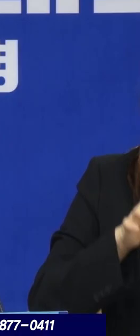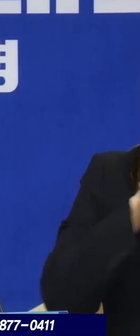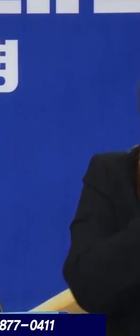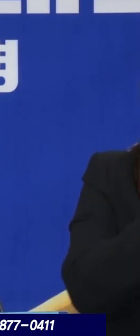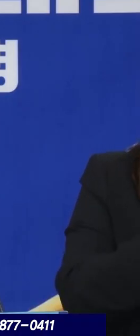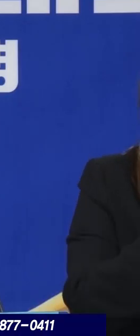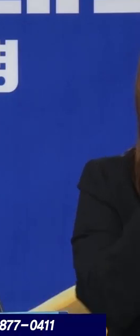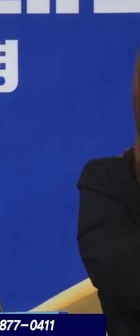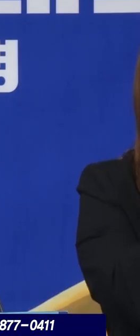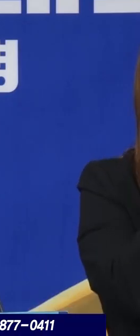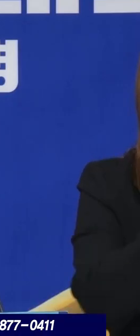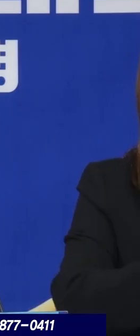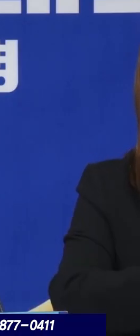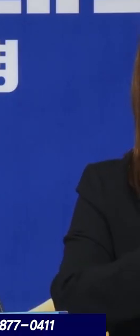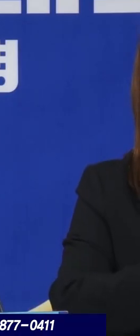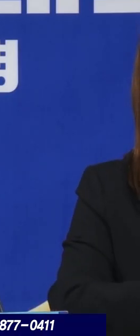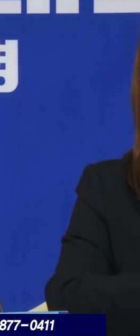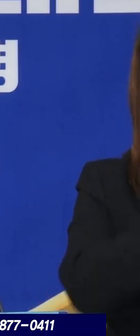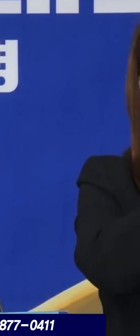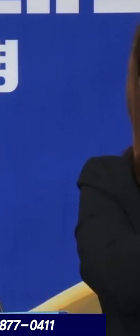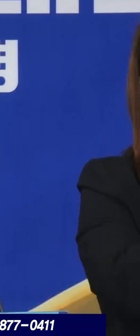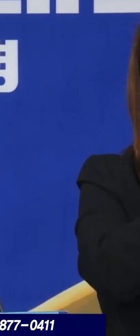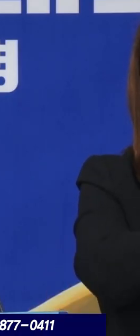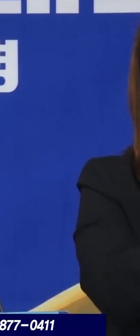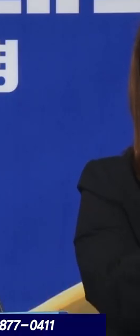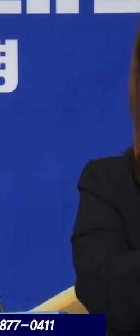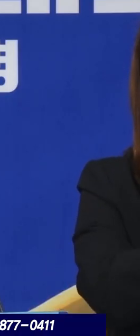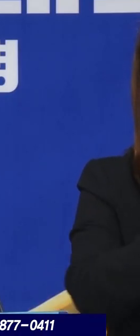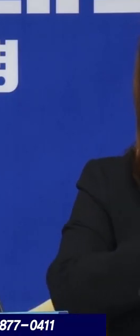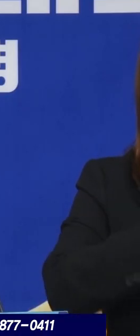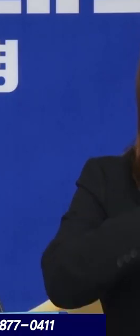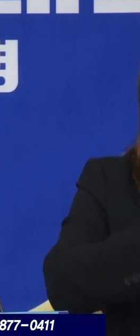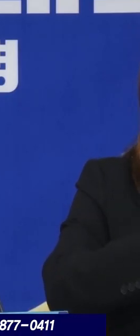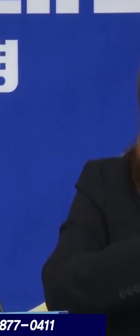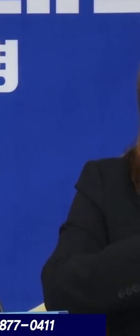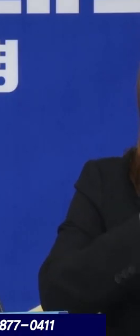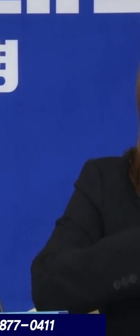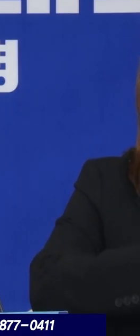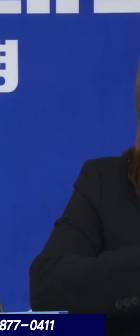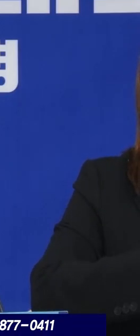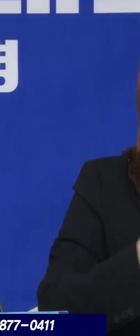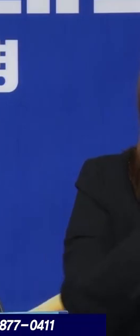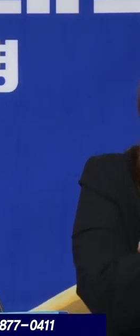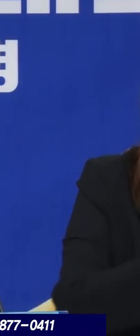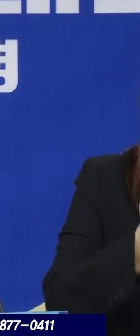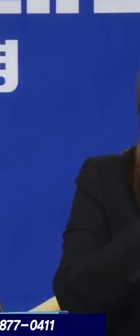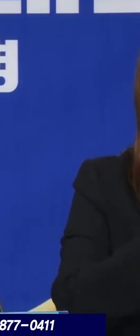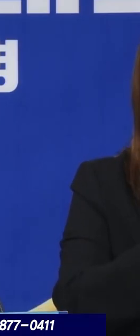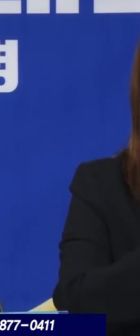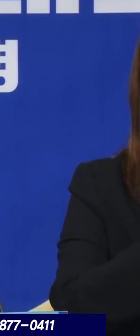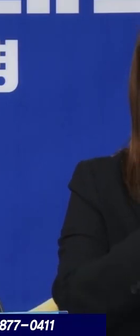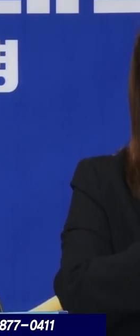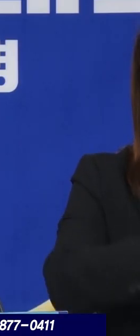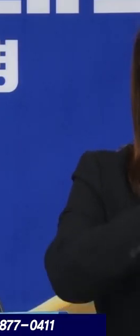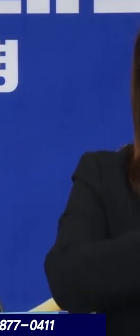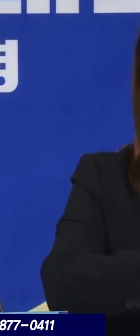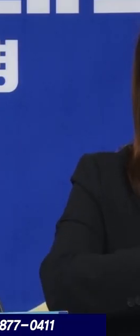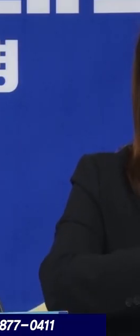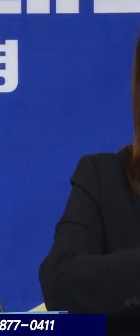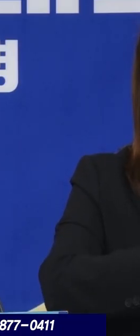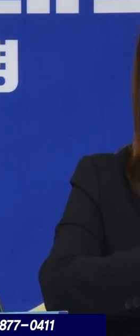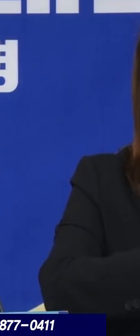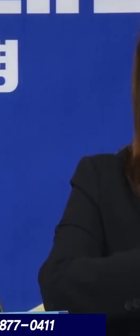관련해서 건진법사와 그 사실을 공유했기 때문에 공상기밀누설죄에 해당될 수 있습니다.